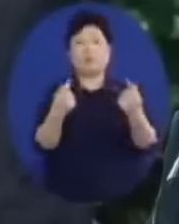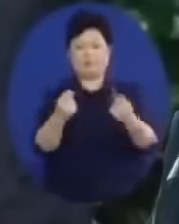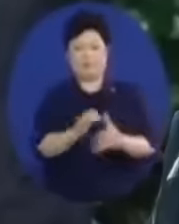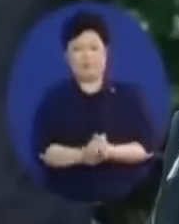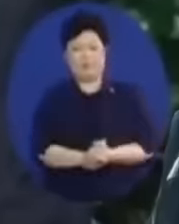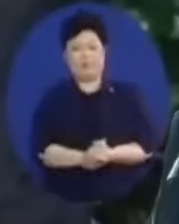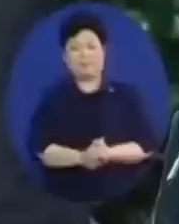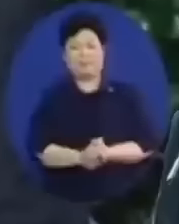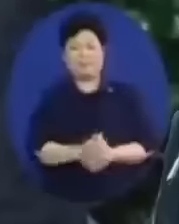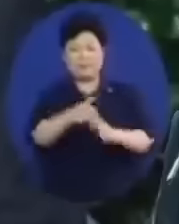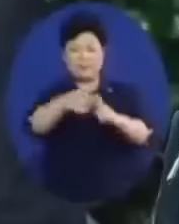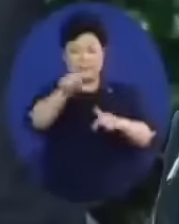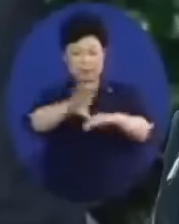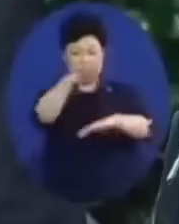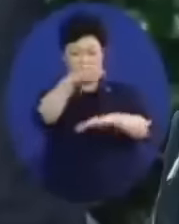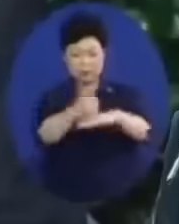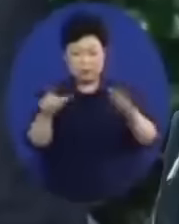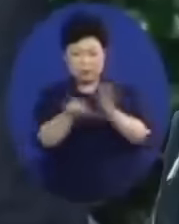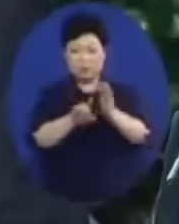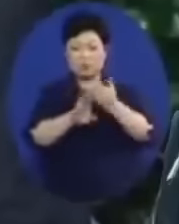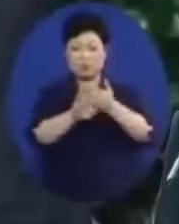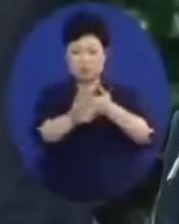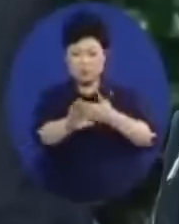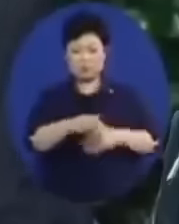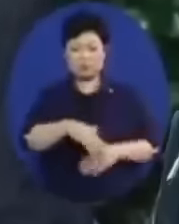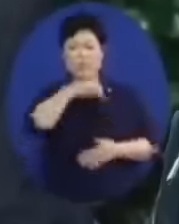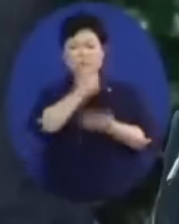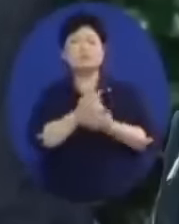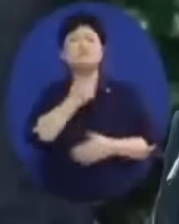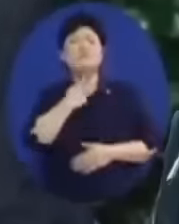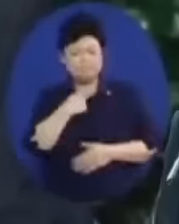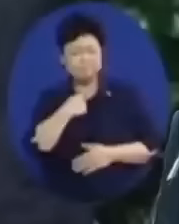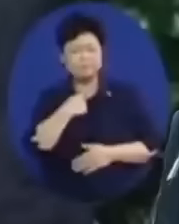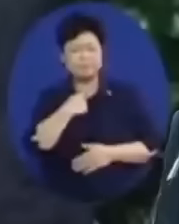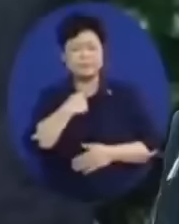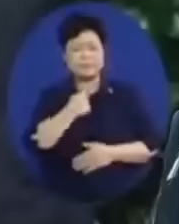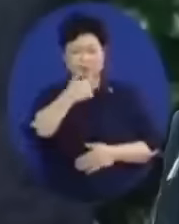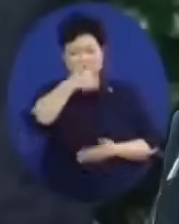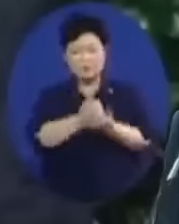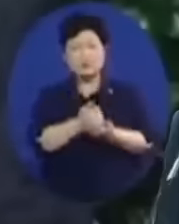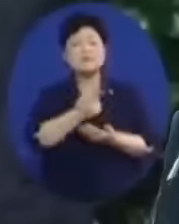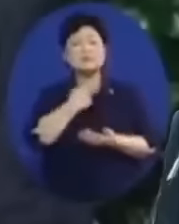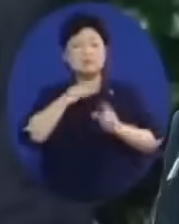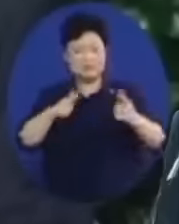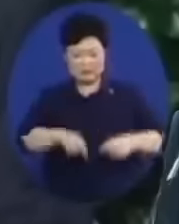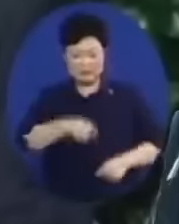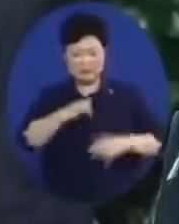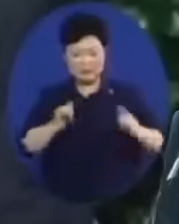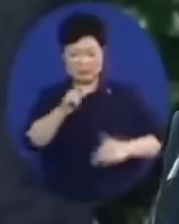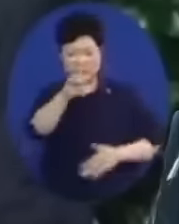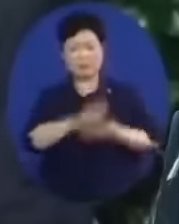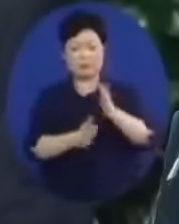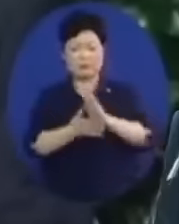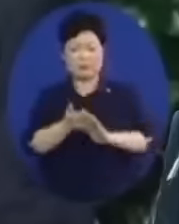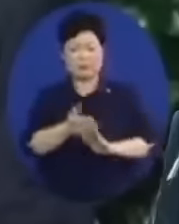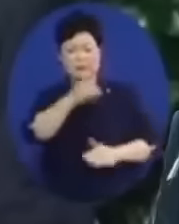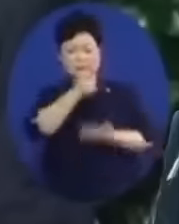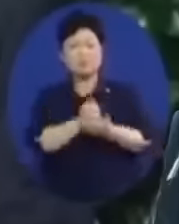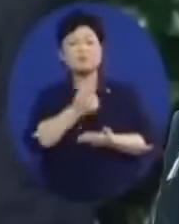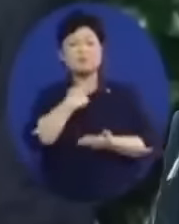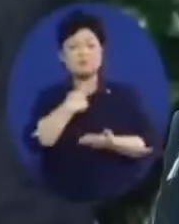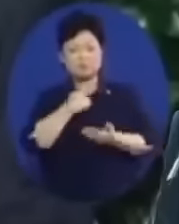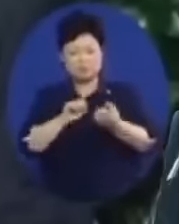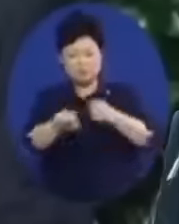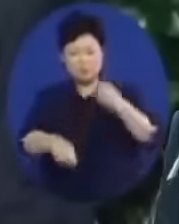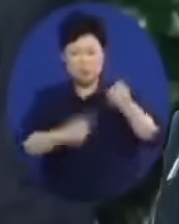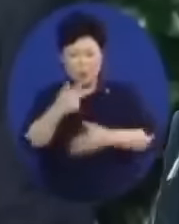마찬가지입니다. 예수 그리스도를 믿고 난 다음에도 죄를 짓습니다. 죄를 짓지 않은 의인은 없어요. 죄를 짓고 난